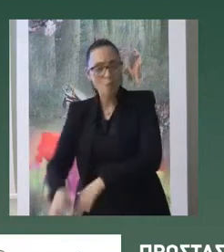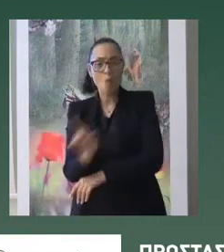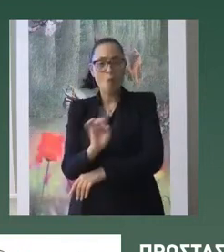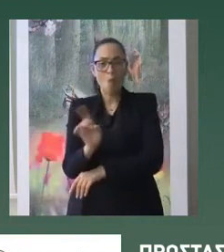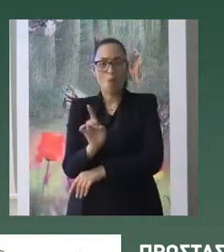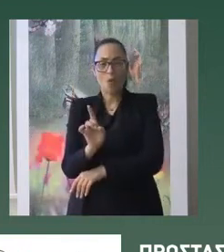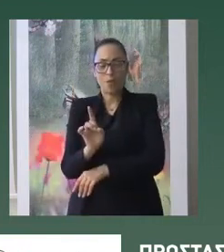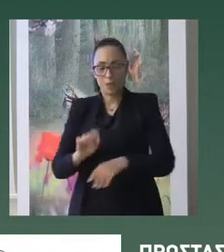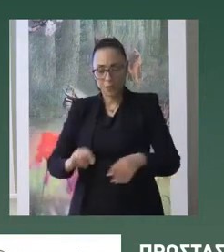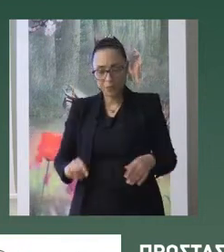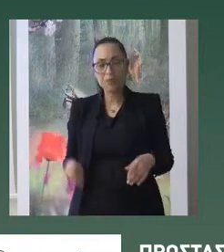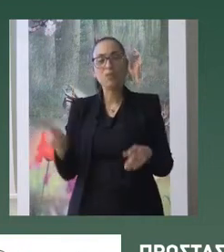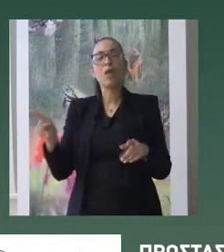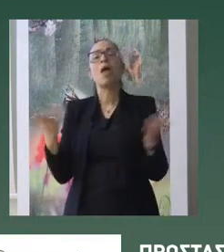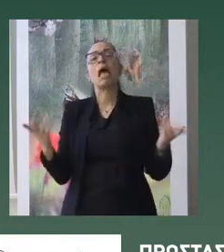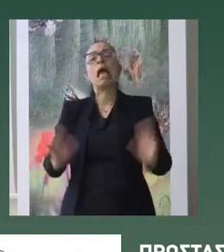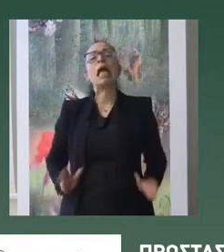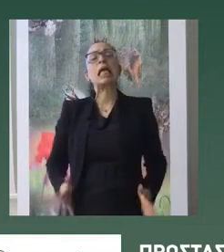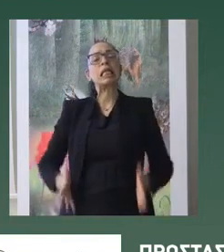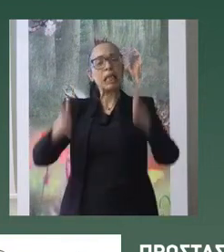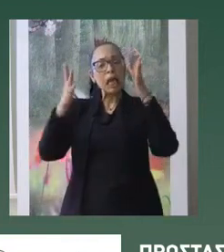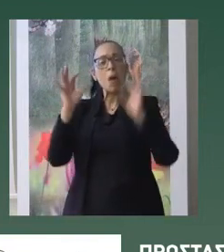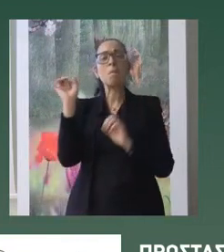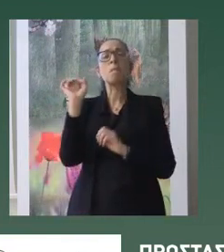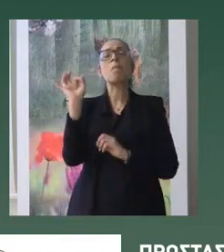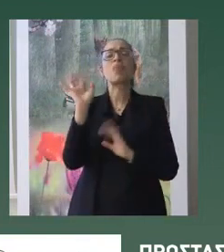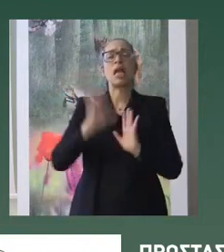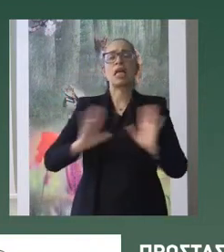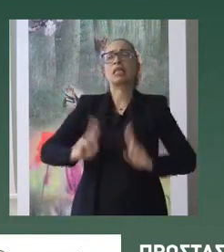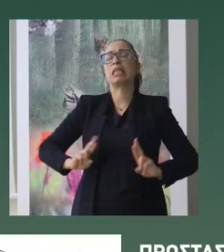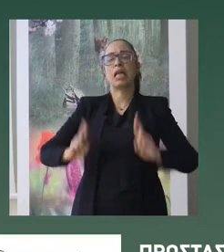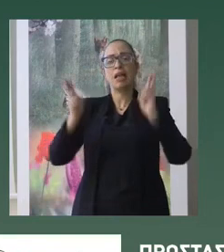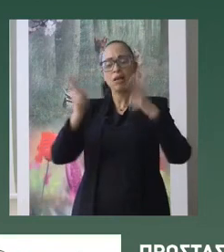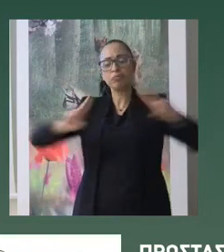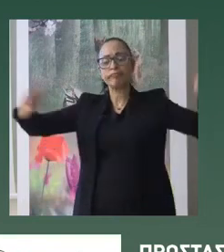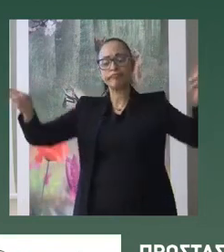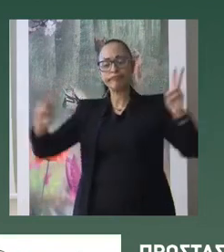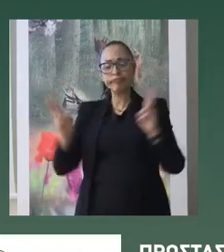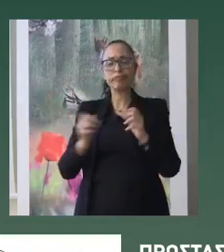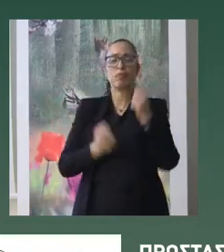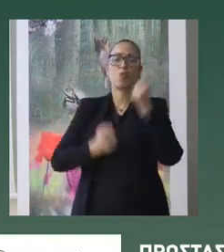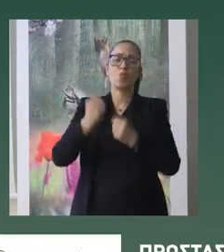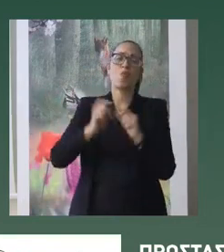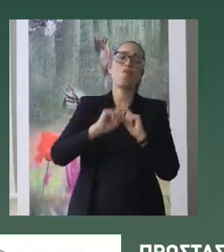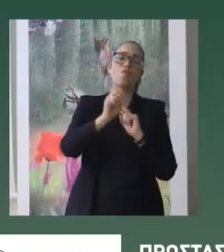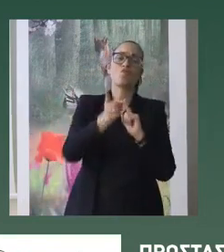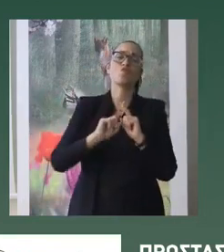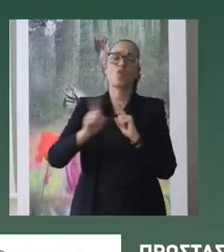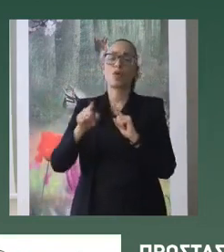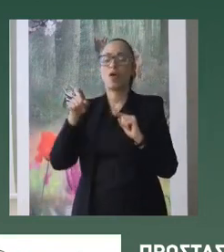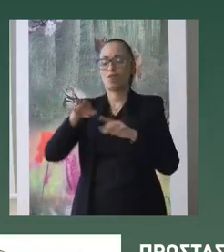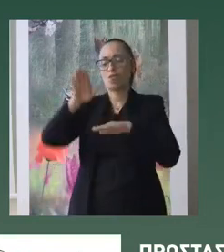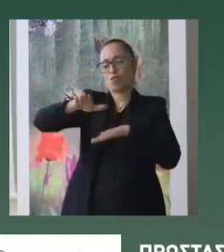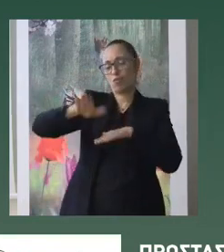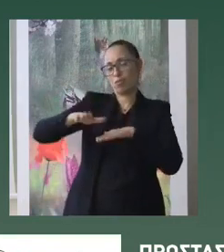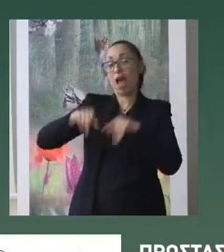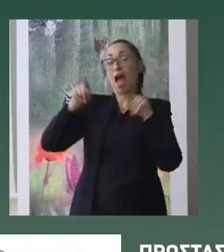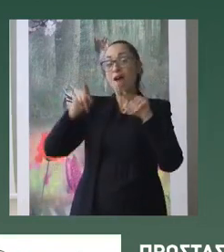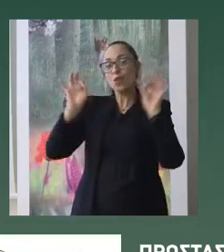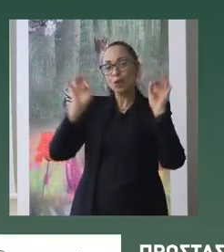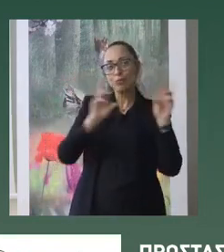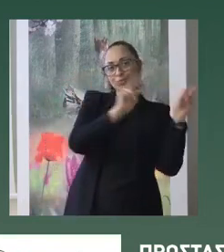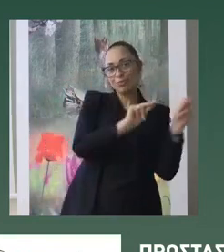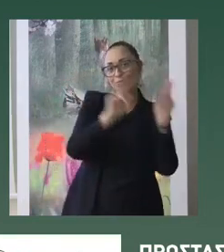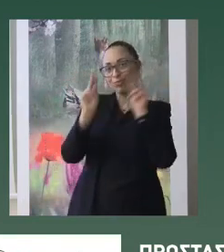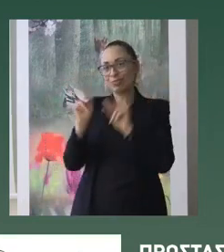περισσότερο. Κτίρια με σχεδόν μηδενικής ενέργειας και η μείωση της χρήσης γεωταχή οχημάτων. Αυτός είναι ο αντίστοιχος οδικός χάρτης.